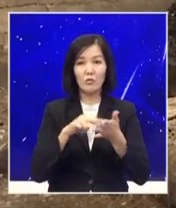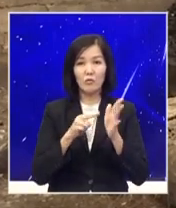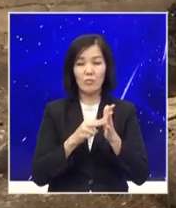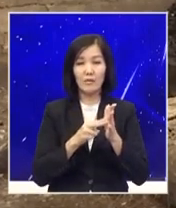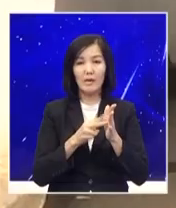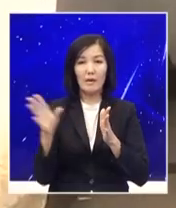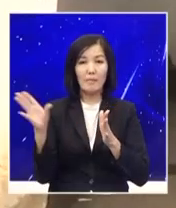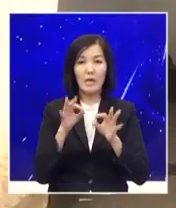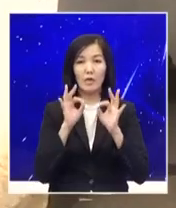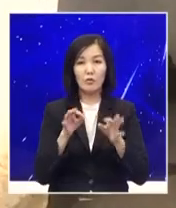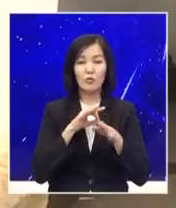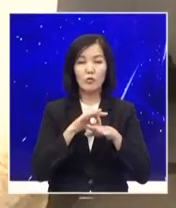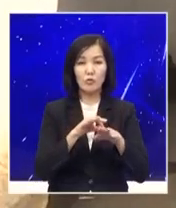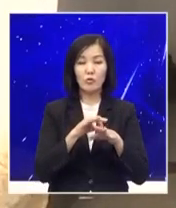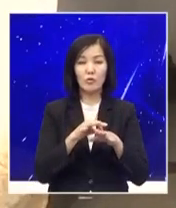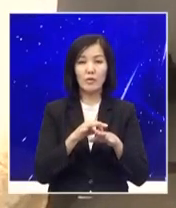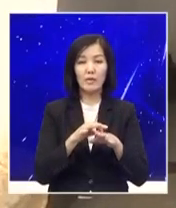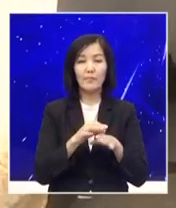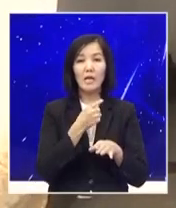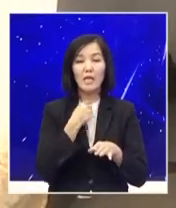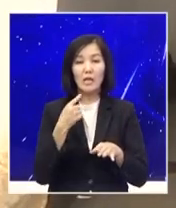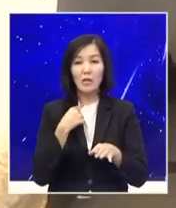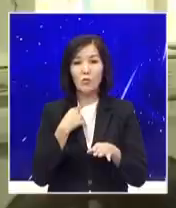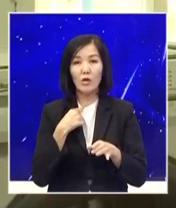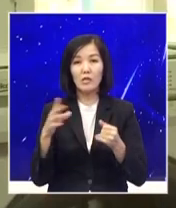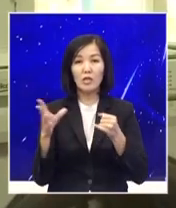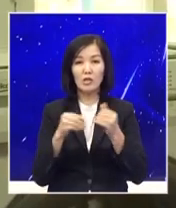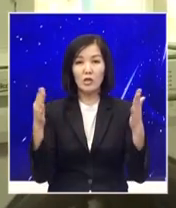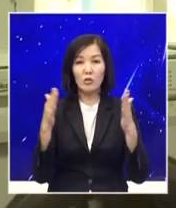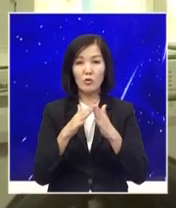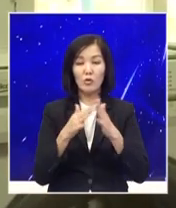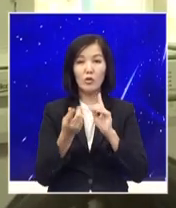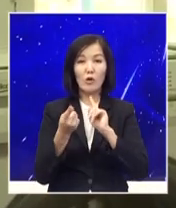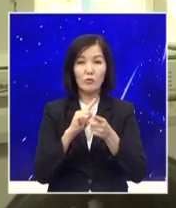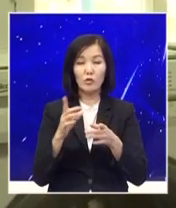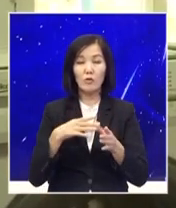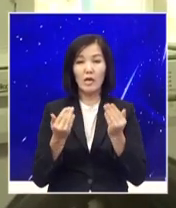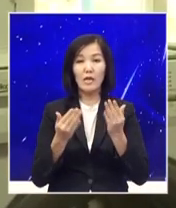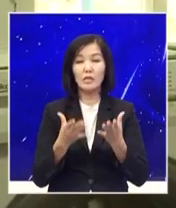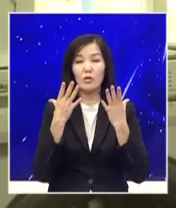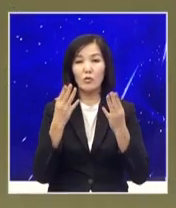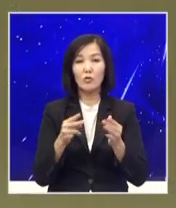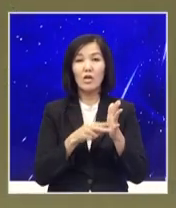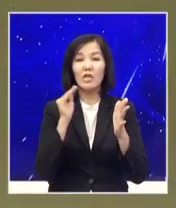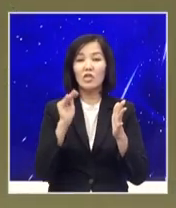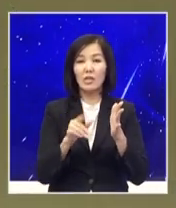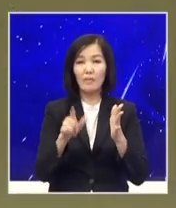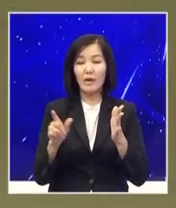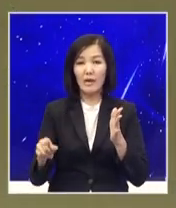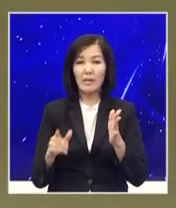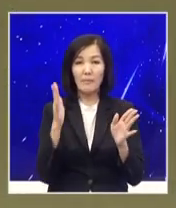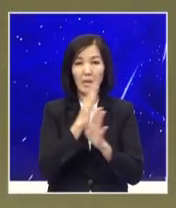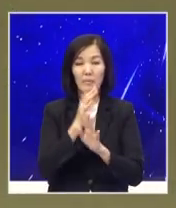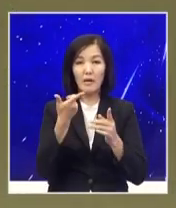сәйкес жүргізілуде. Көгілдір отынға талдықаладағы жеке тұрғын үй секторлары да көшірілуде. Қазірдің өзінде 7000-нан астам адам табиғи